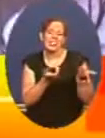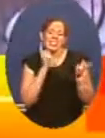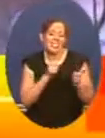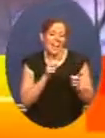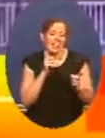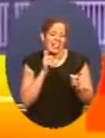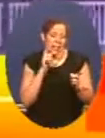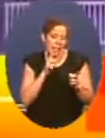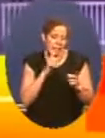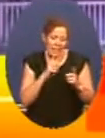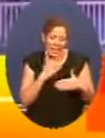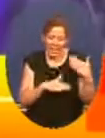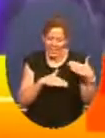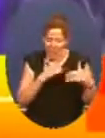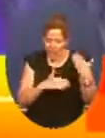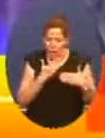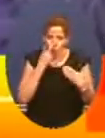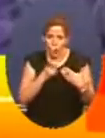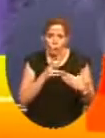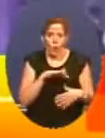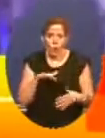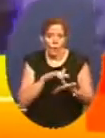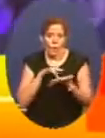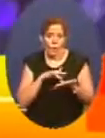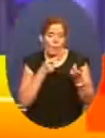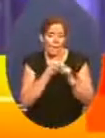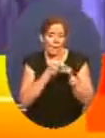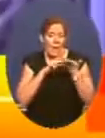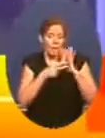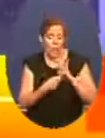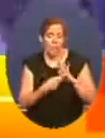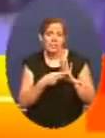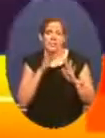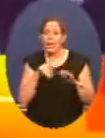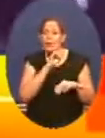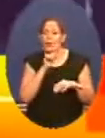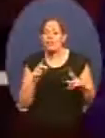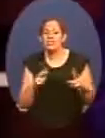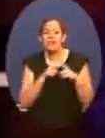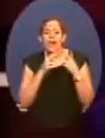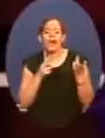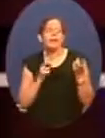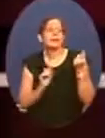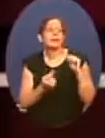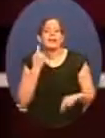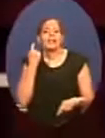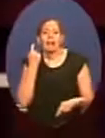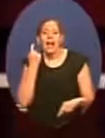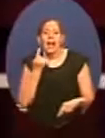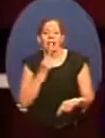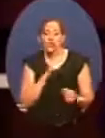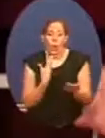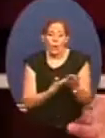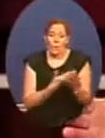לדעת להתנהל. אנחנו רואים שאירופה הולכת בכל מקום, מבחינה פוליטית גם, אולי צרפת היא היוצא מן הכלל שאינו מעיד על הכלל,